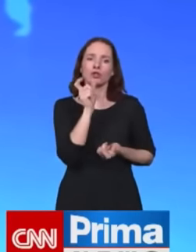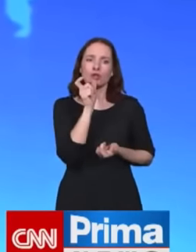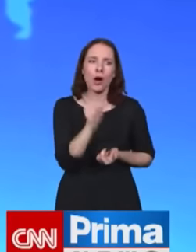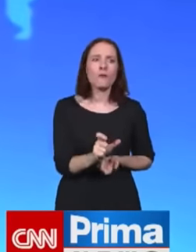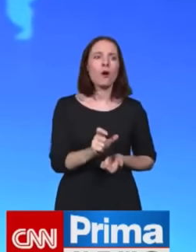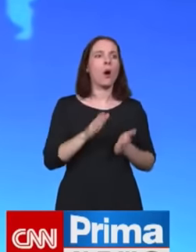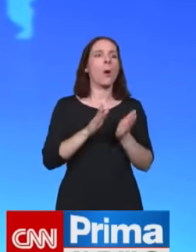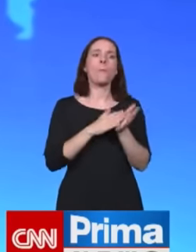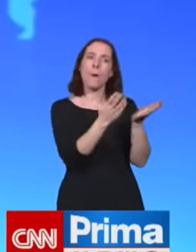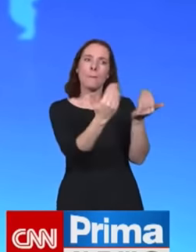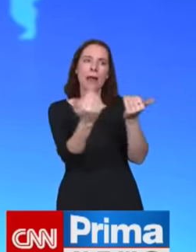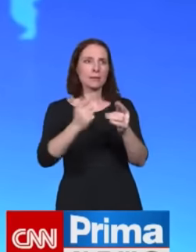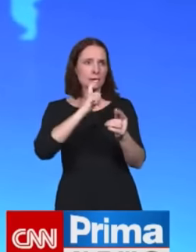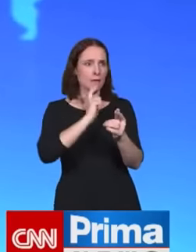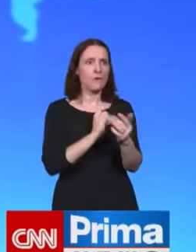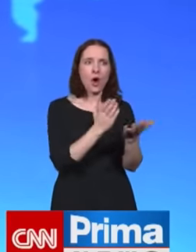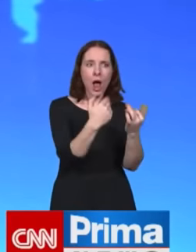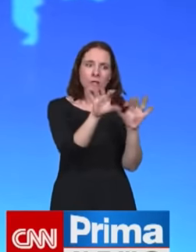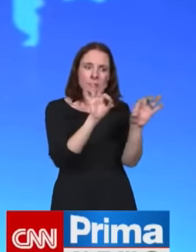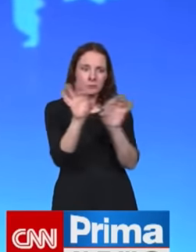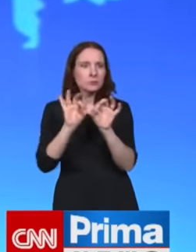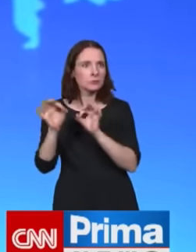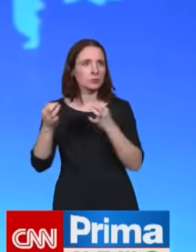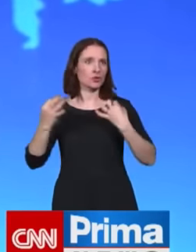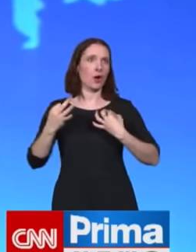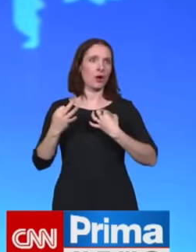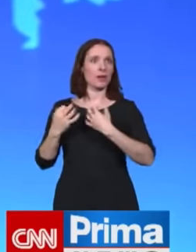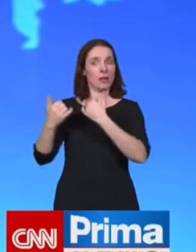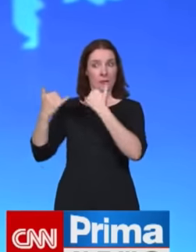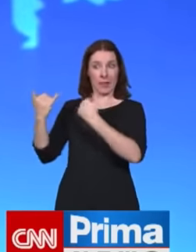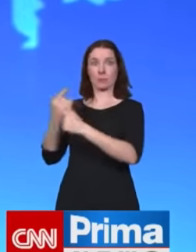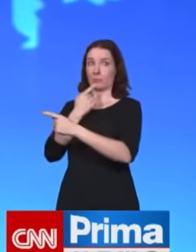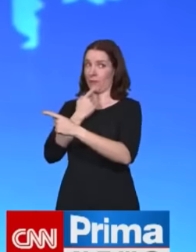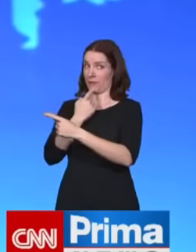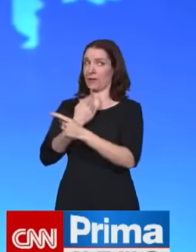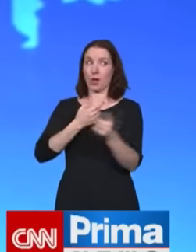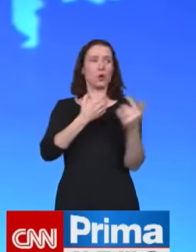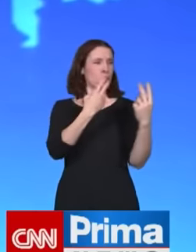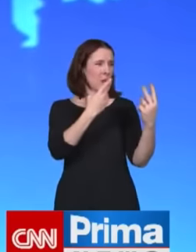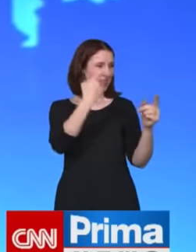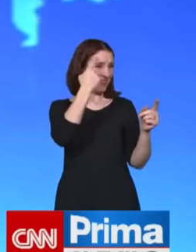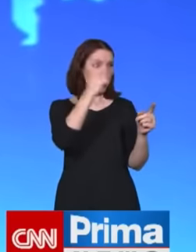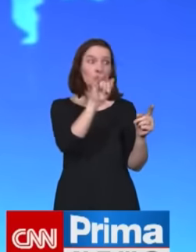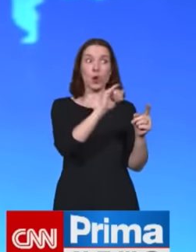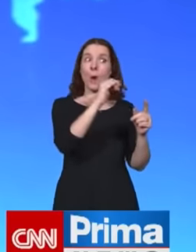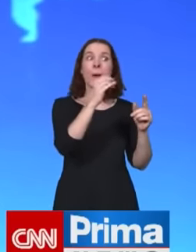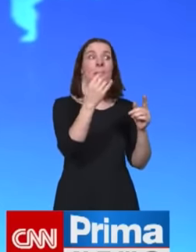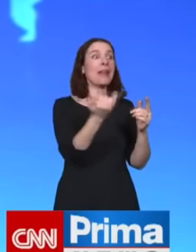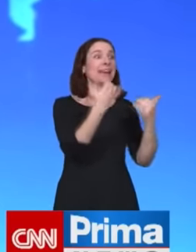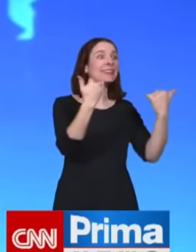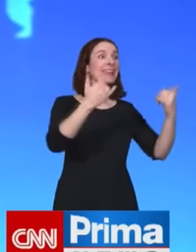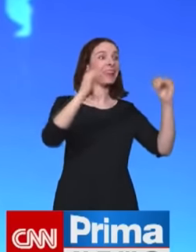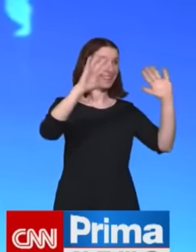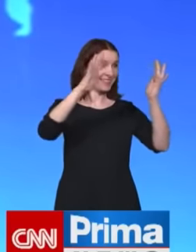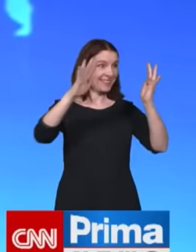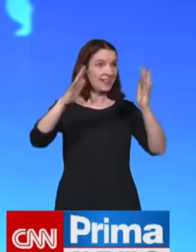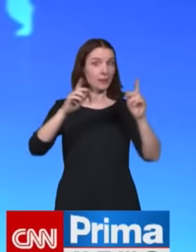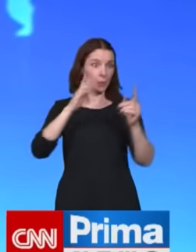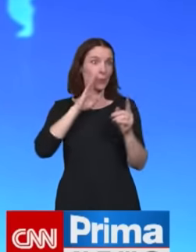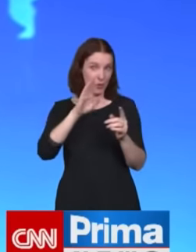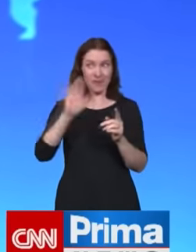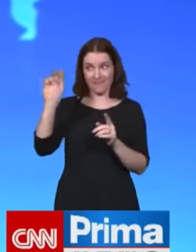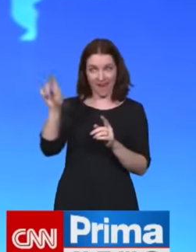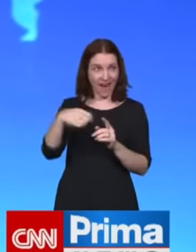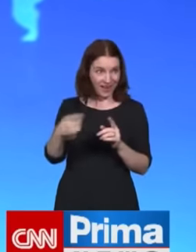Dneska pan Řehka říká, tyto mladí lidé, když bude mobilizace, tak půjdou do války. Co to je? Kdo tady koho